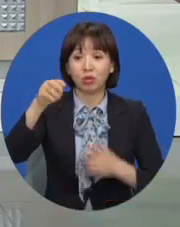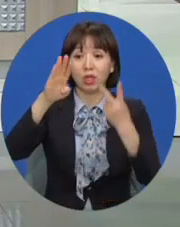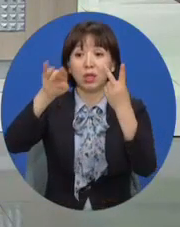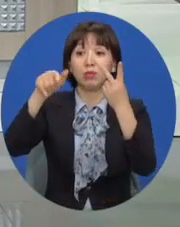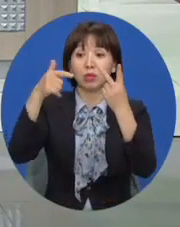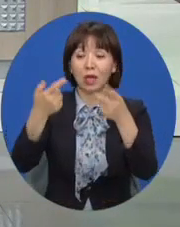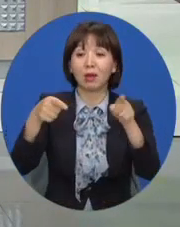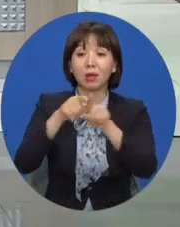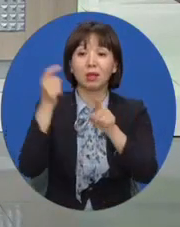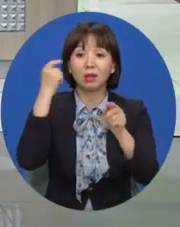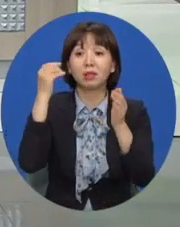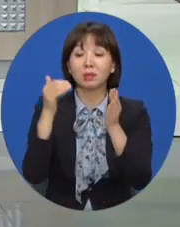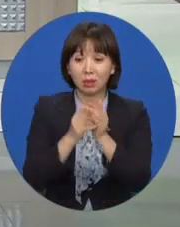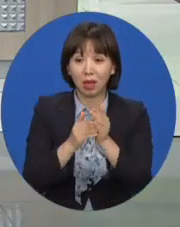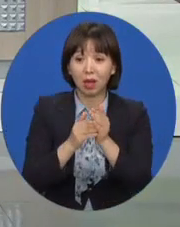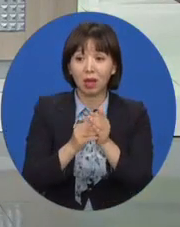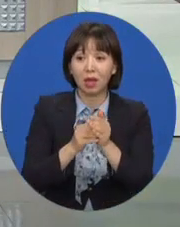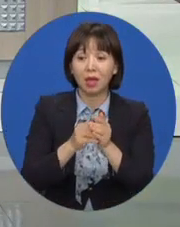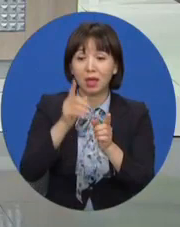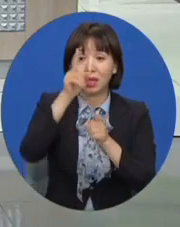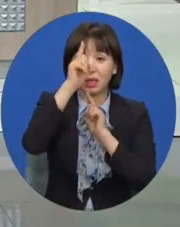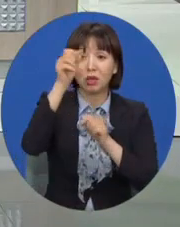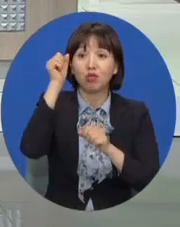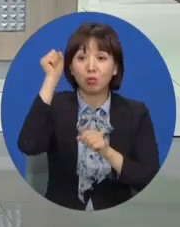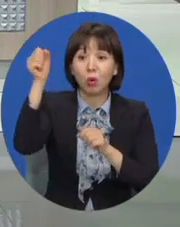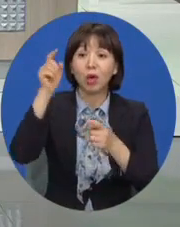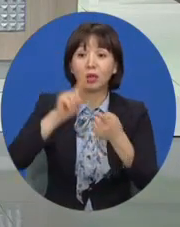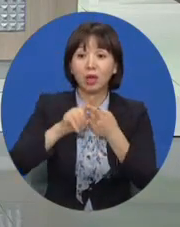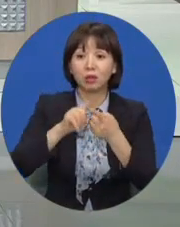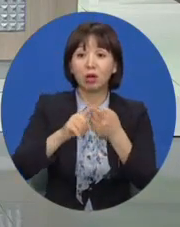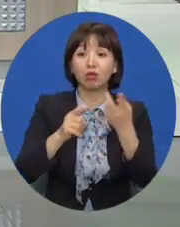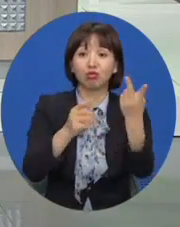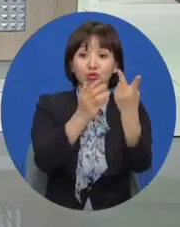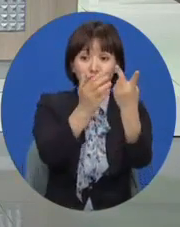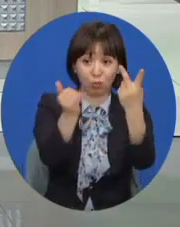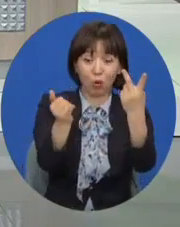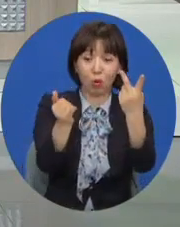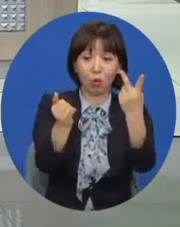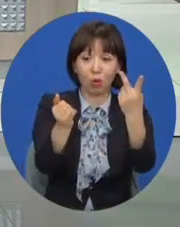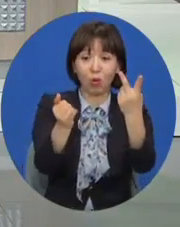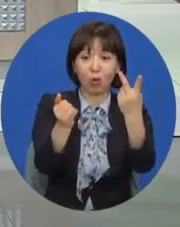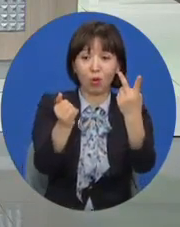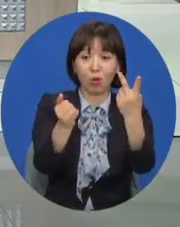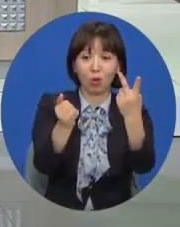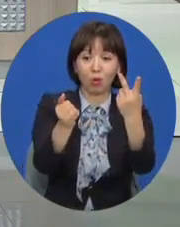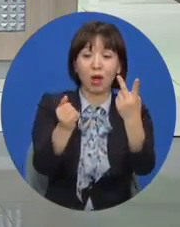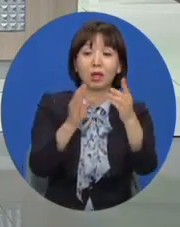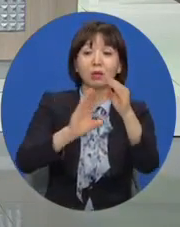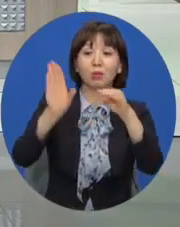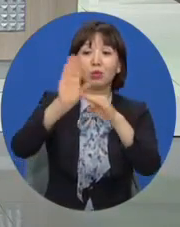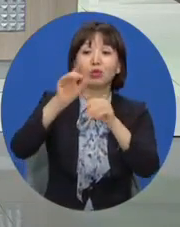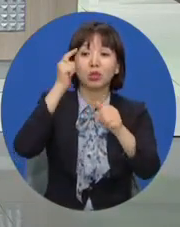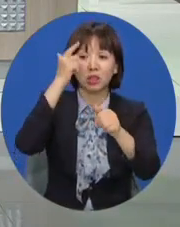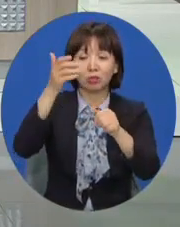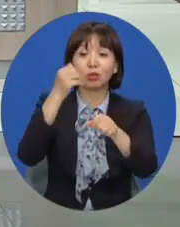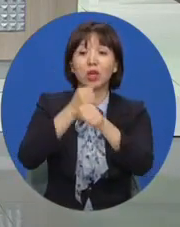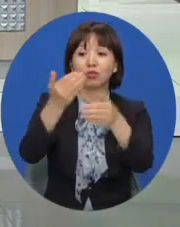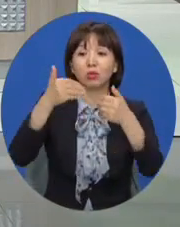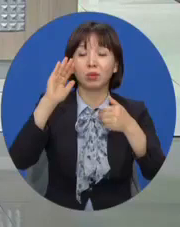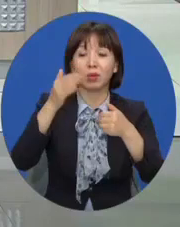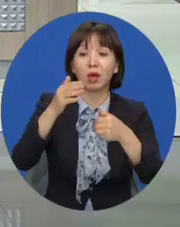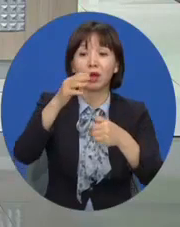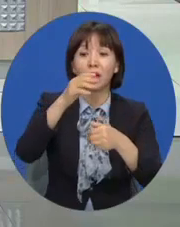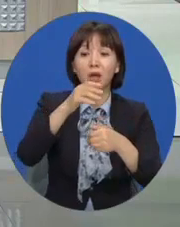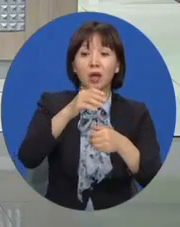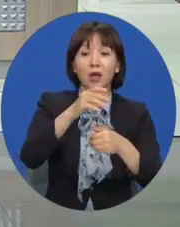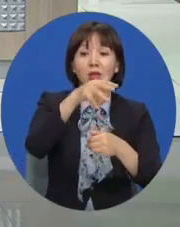함께 들었습니다. 이 후보가 발표한 공약에 대해서 나머지 두 후보께서 이제 차례로 보충 질문을 해주시면 되겠는데요. 최명현 후보